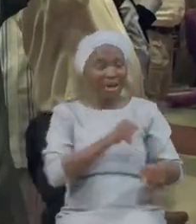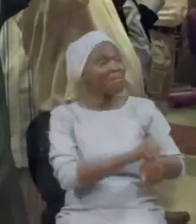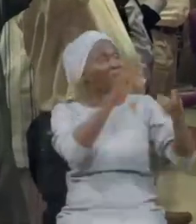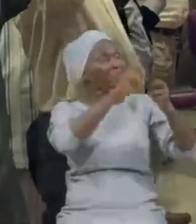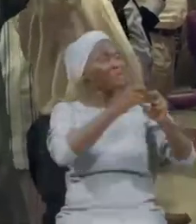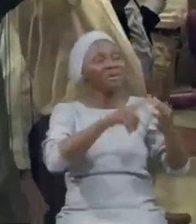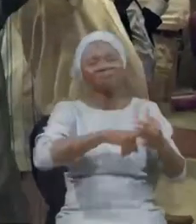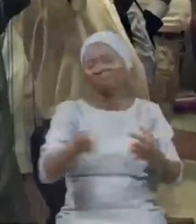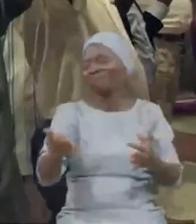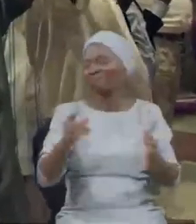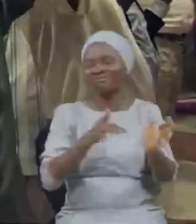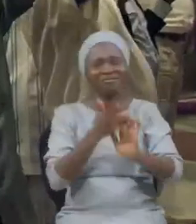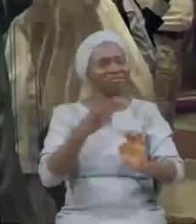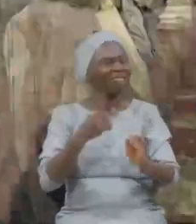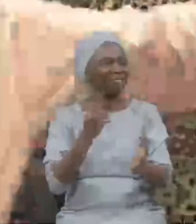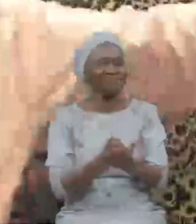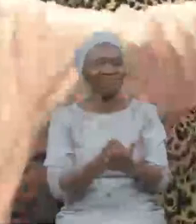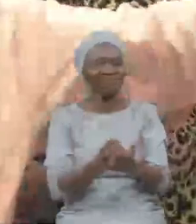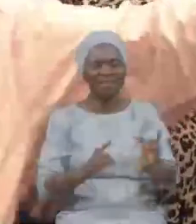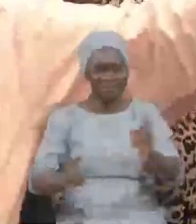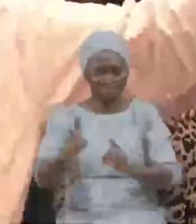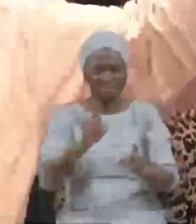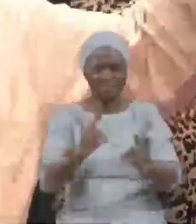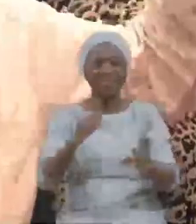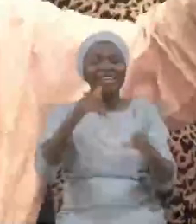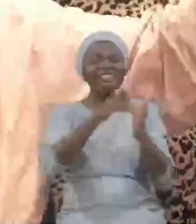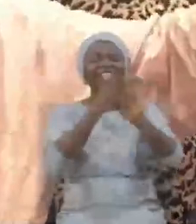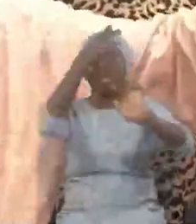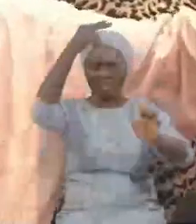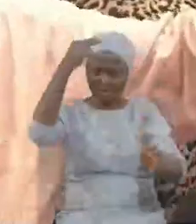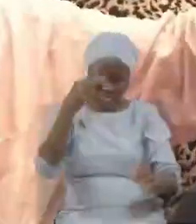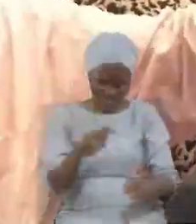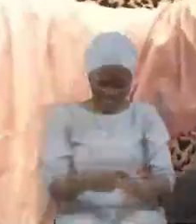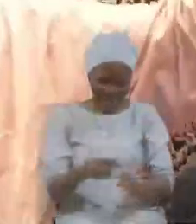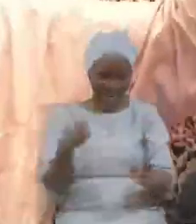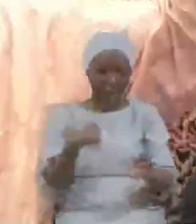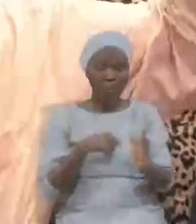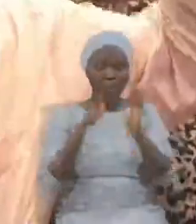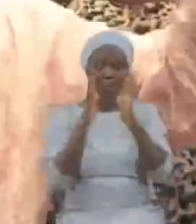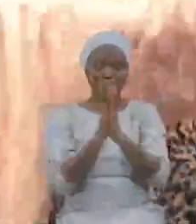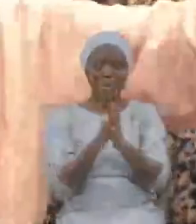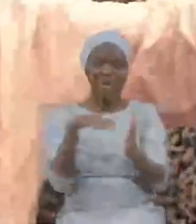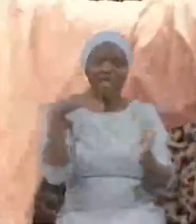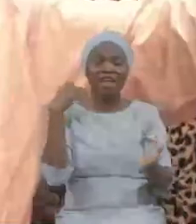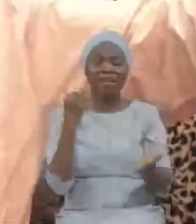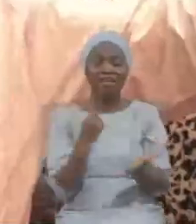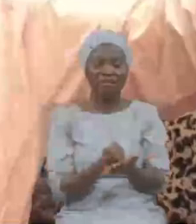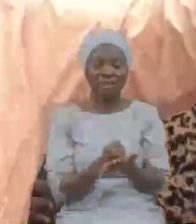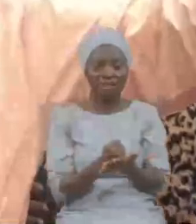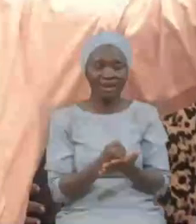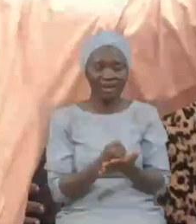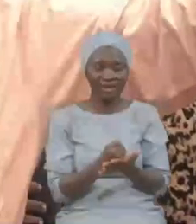Mes montagnes se sont déplacées. Au nom de Jésus, nous prions.